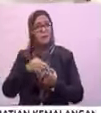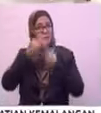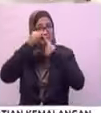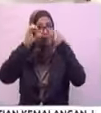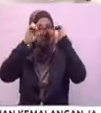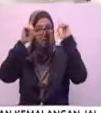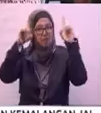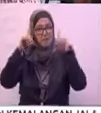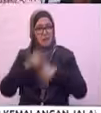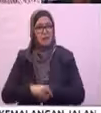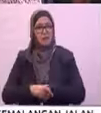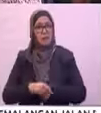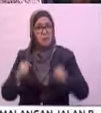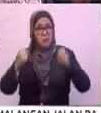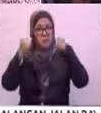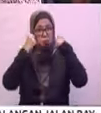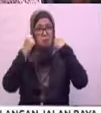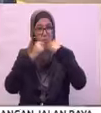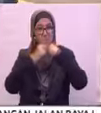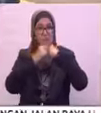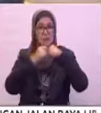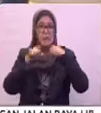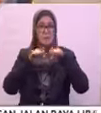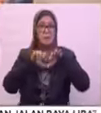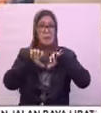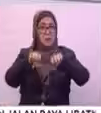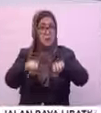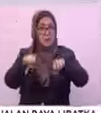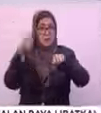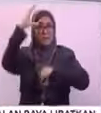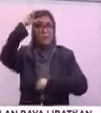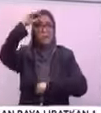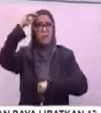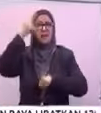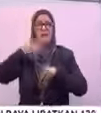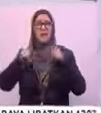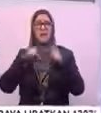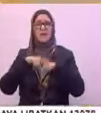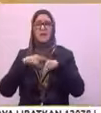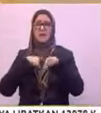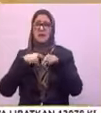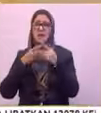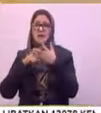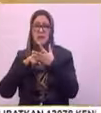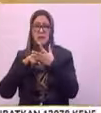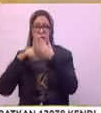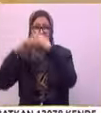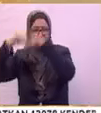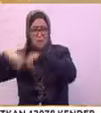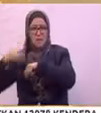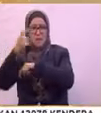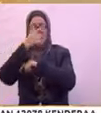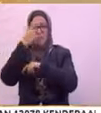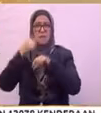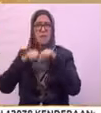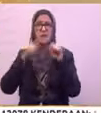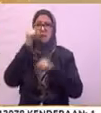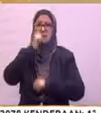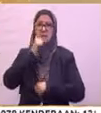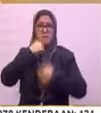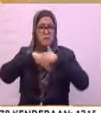lelaki sudah dipecahkan melalui peningkatan jumlah kemasukan wanita ke universiti saban tahun. Wanita tidak apa